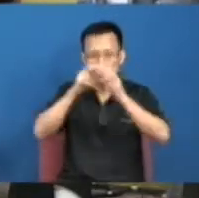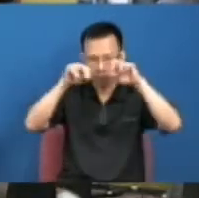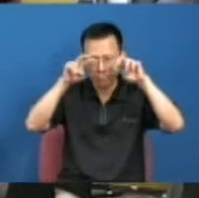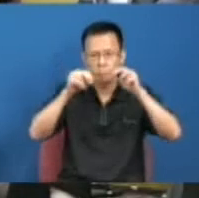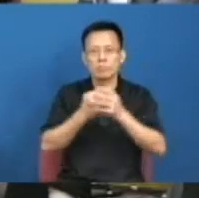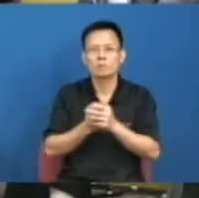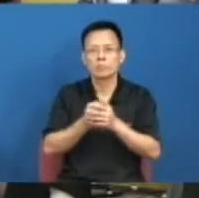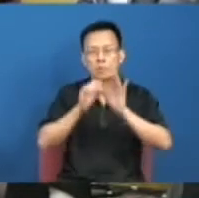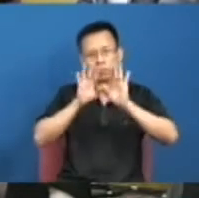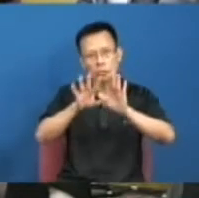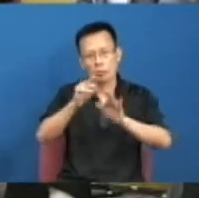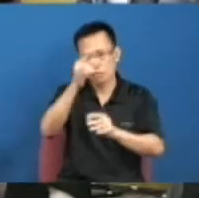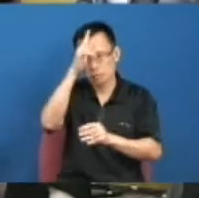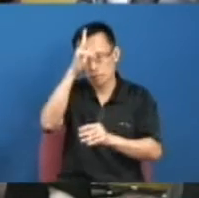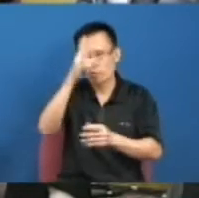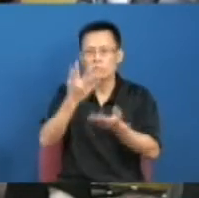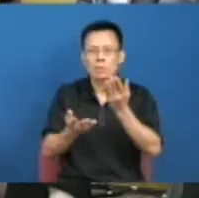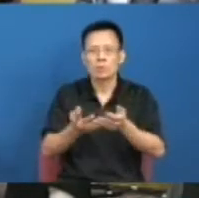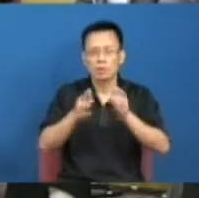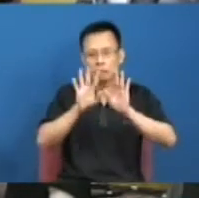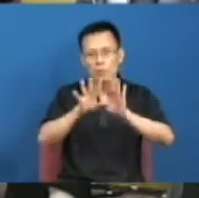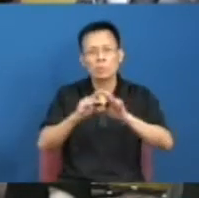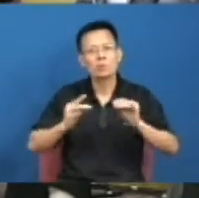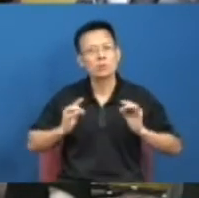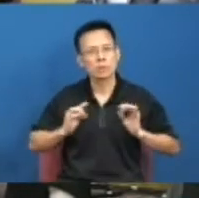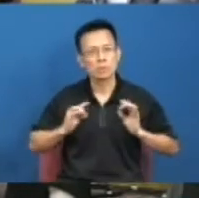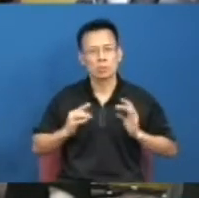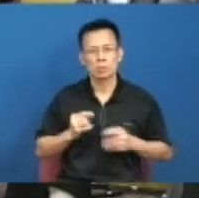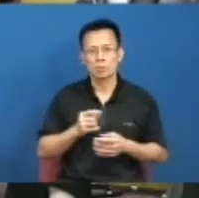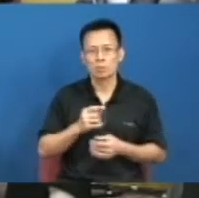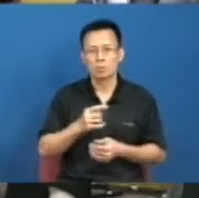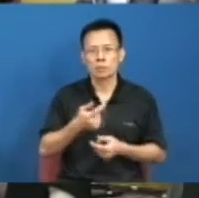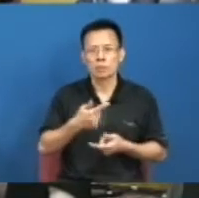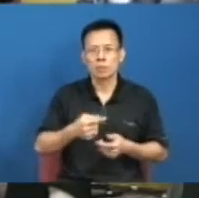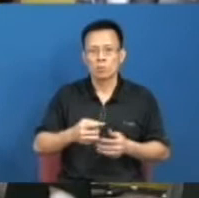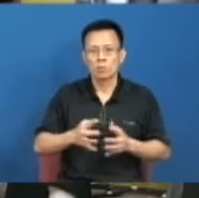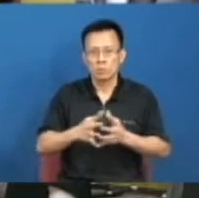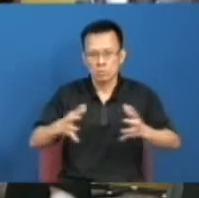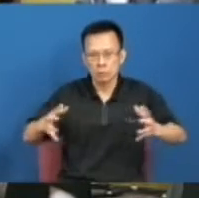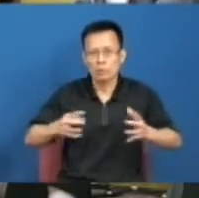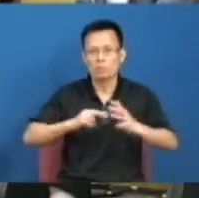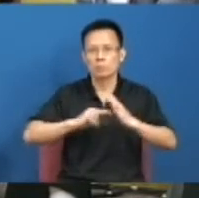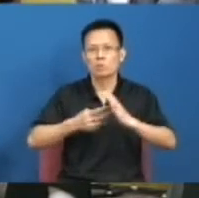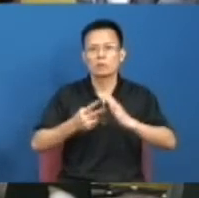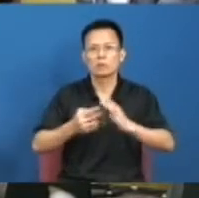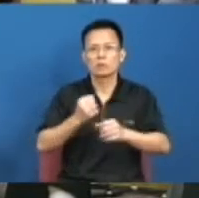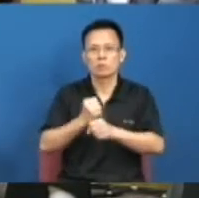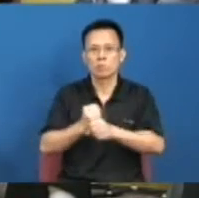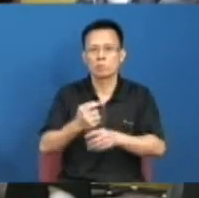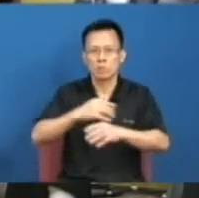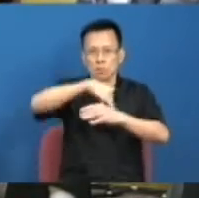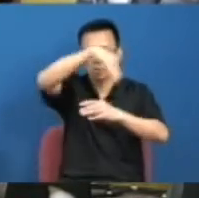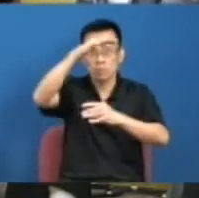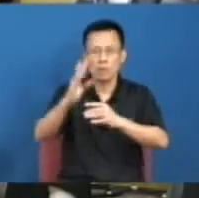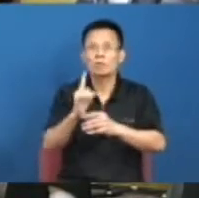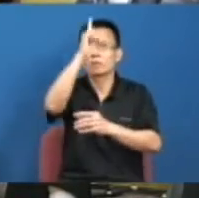論幫政府又好啦，或者私人都好啦，其實我哋都做過大量呢啲咁嘅維修工作噶嘛。試話你講過由山頂做到山腳咧，我